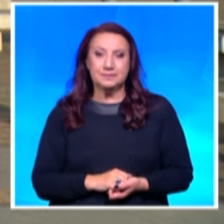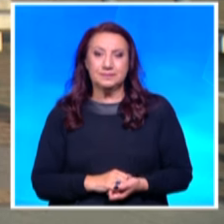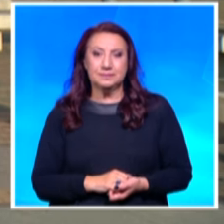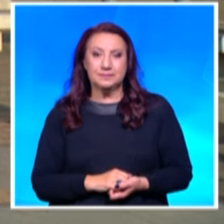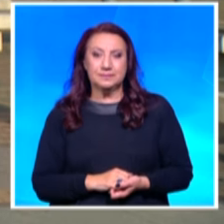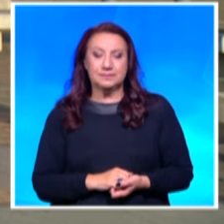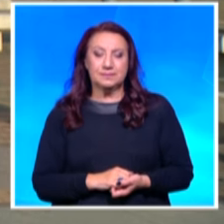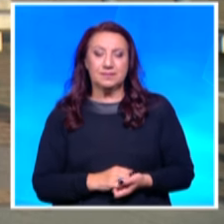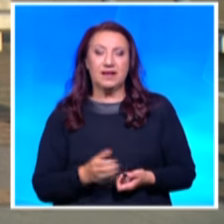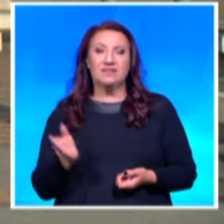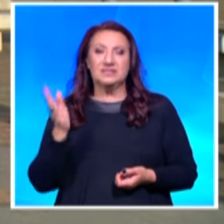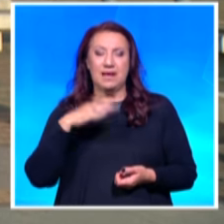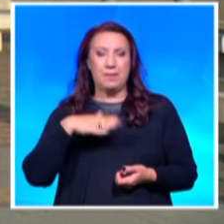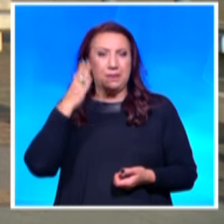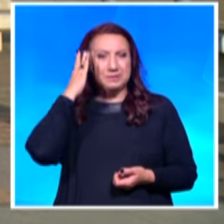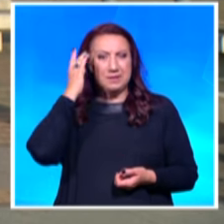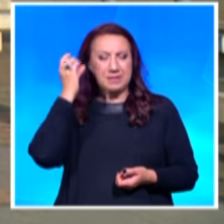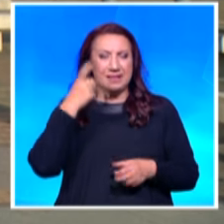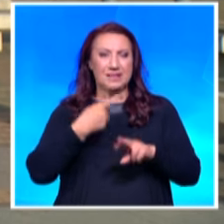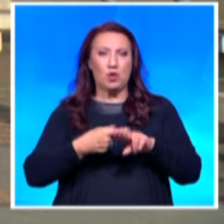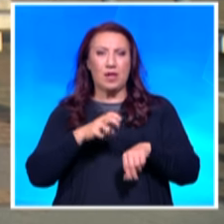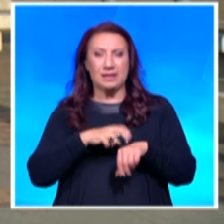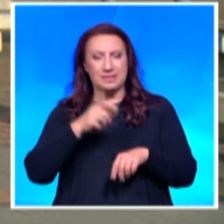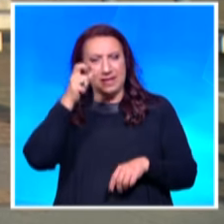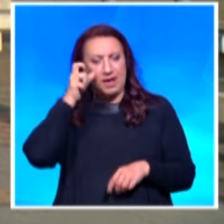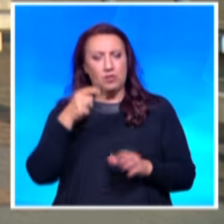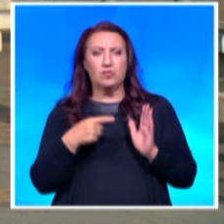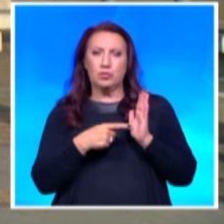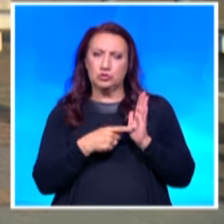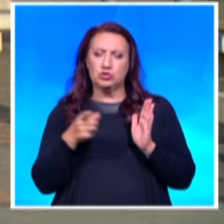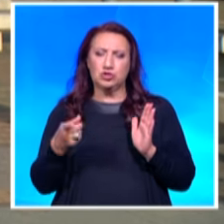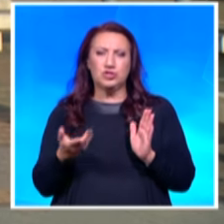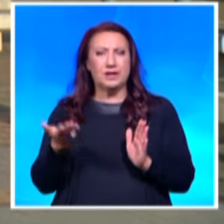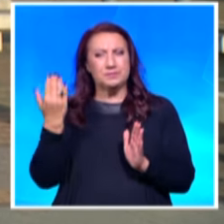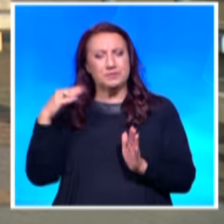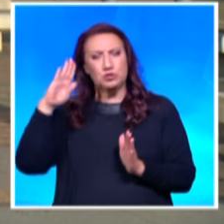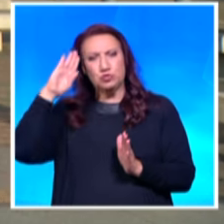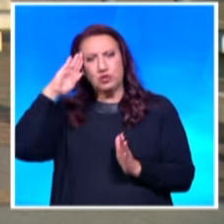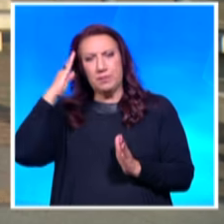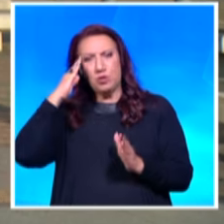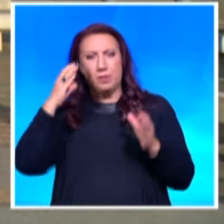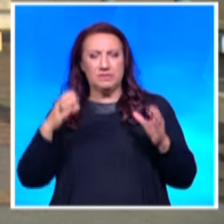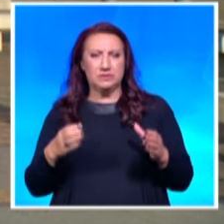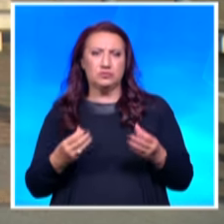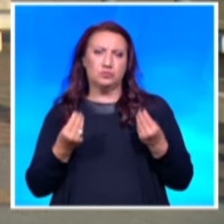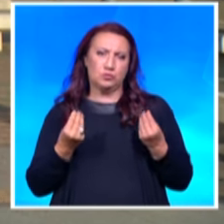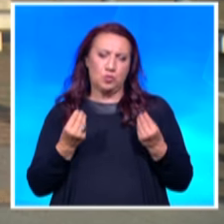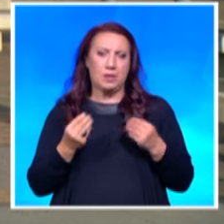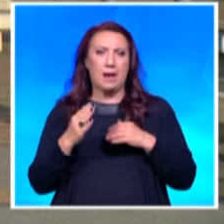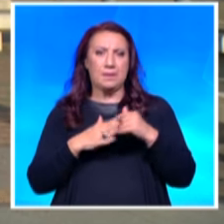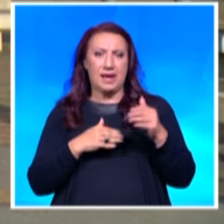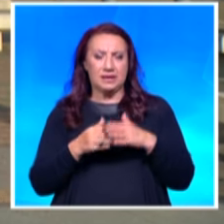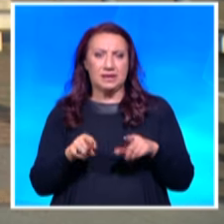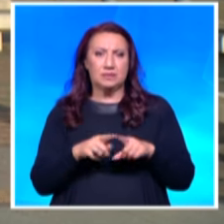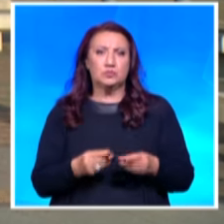Все пак Николай Денков посочи, че последният служебен кабинет е имал и добри практики, а сред добрите министри е бил Крум Зарков,